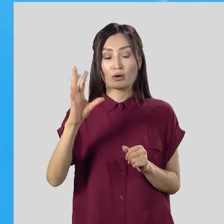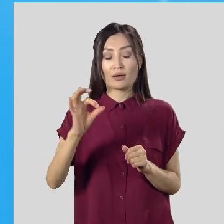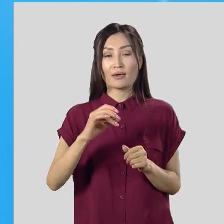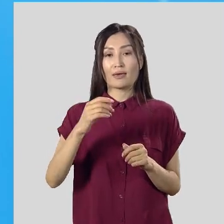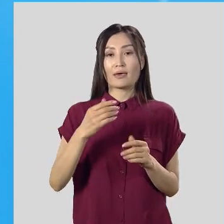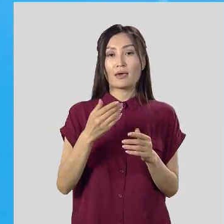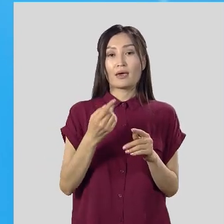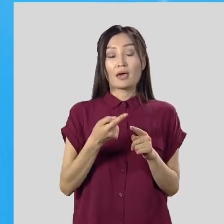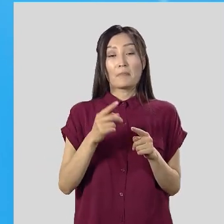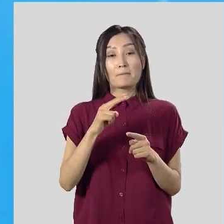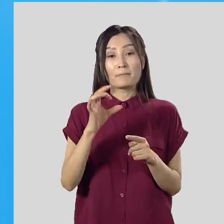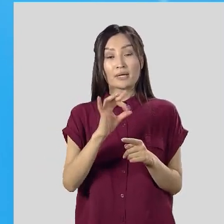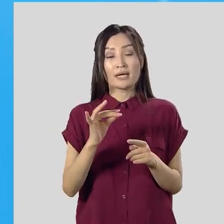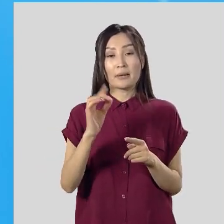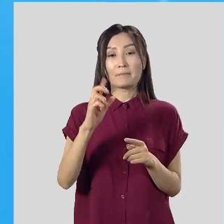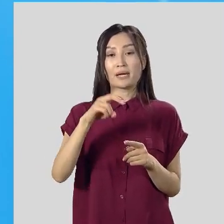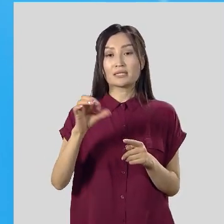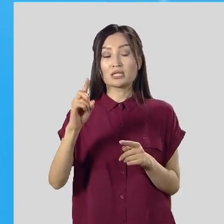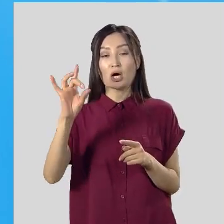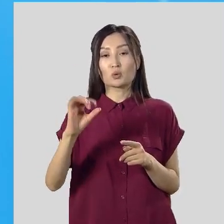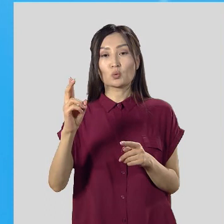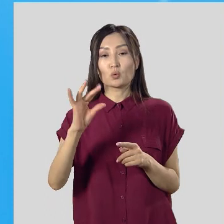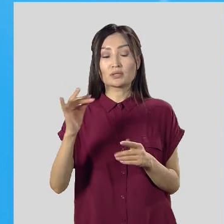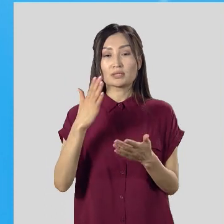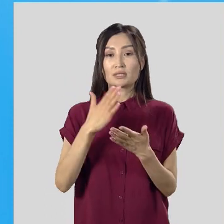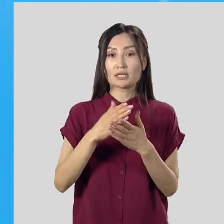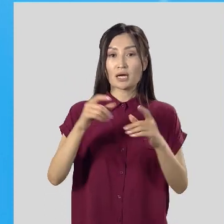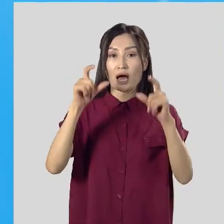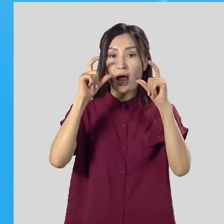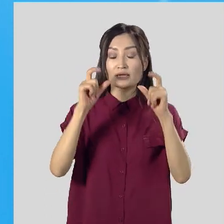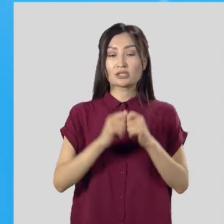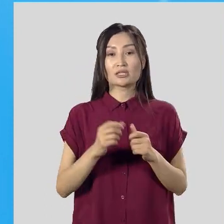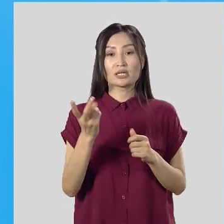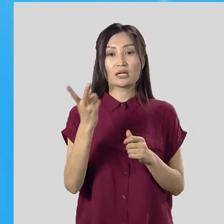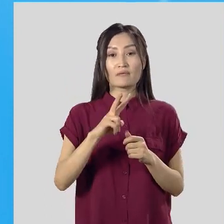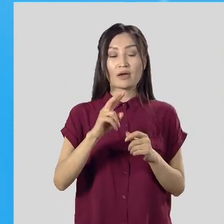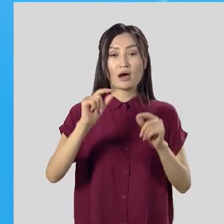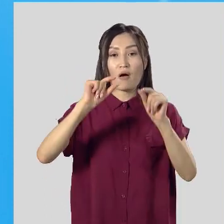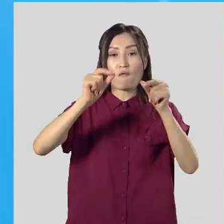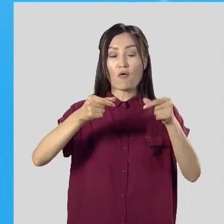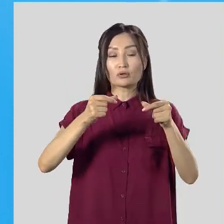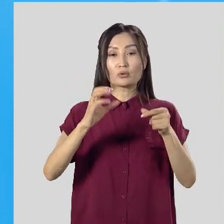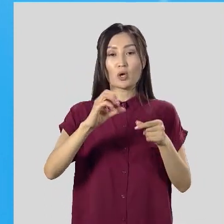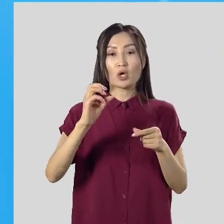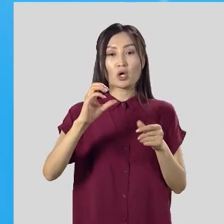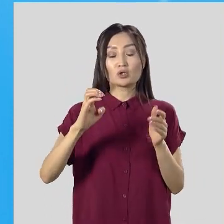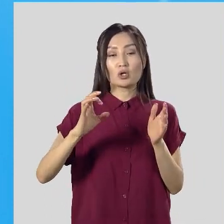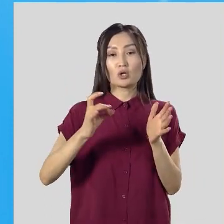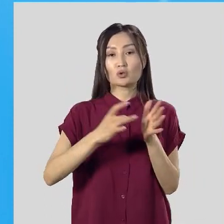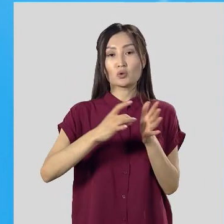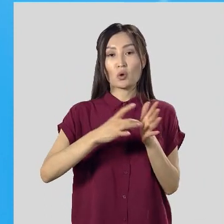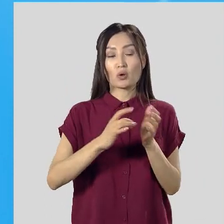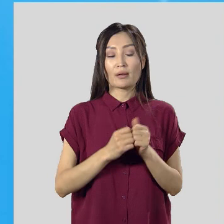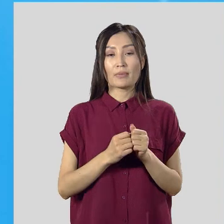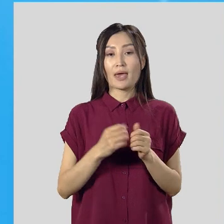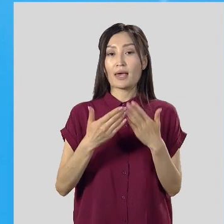хрусталика. При близорукости назначают очки с двояко вогнутыми стеклами.